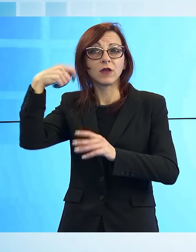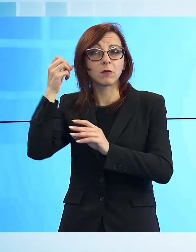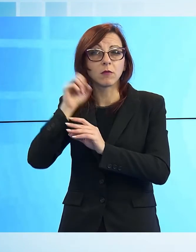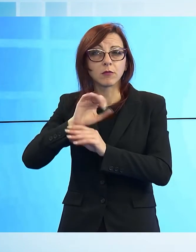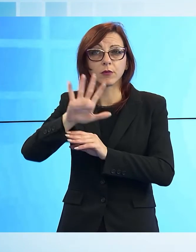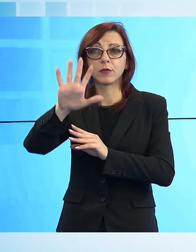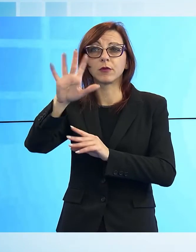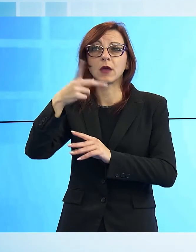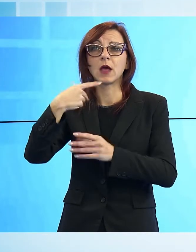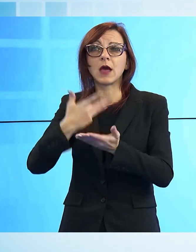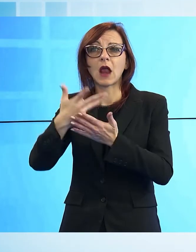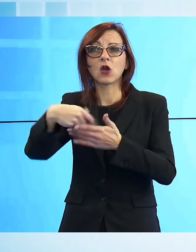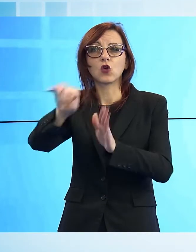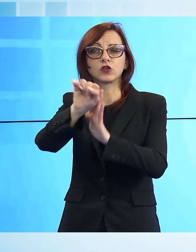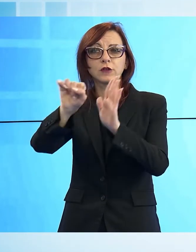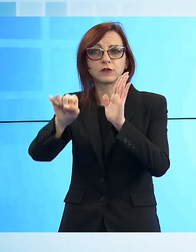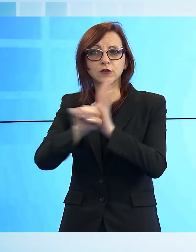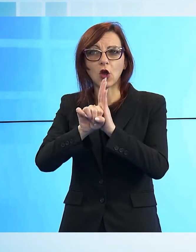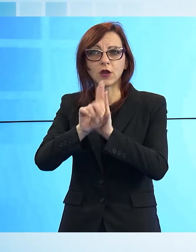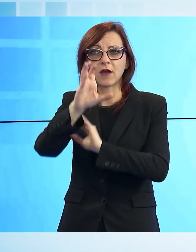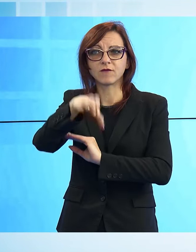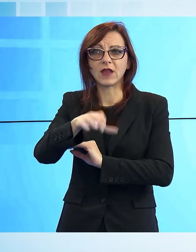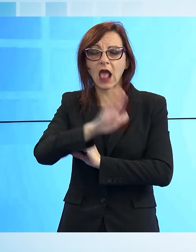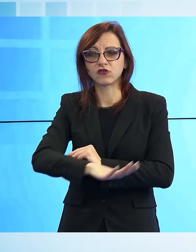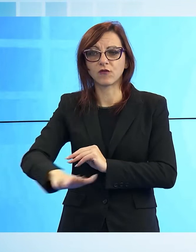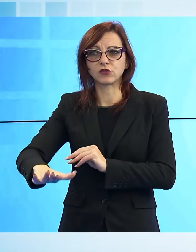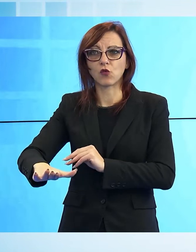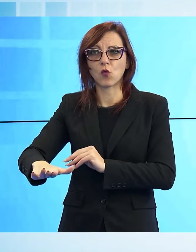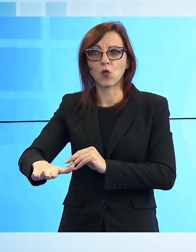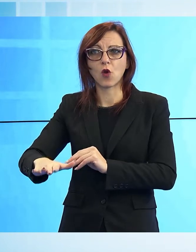racconta un po' la storia del Villaggio del Fanciullo, insomma